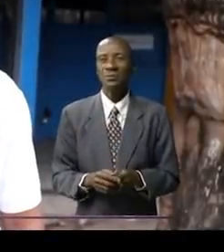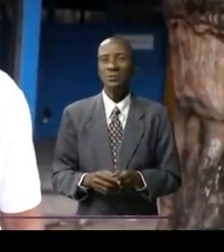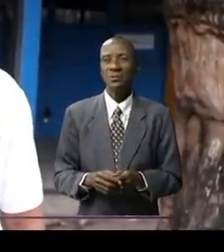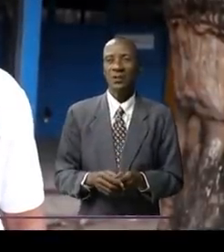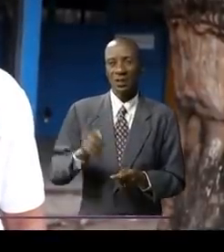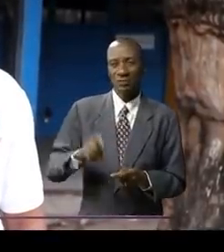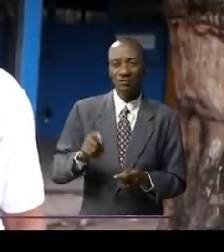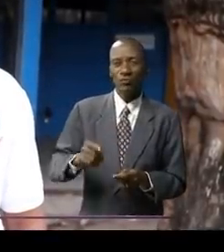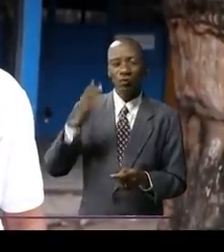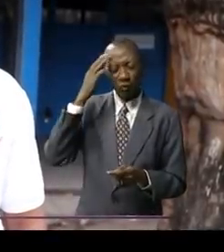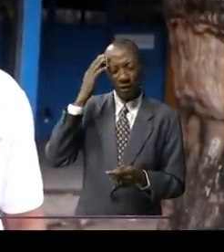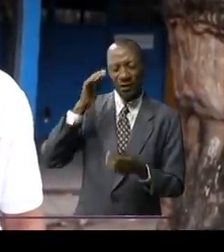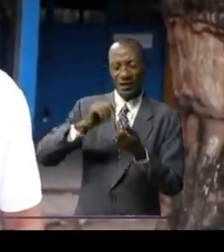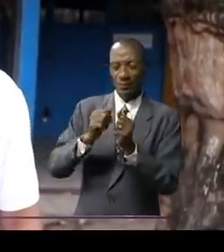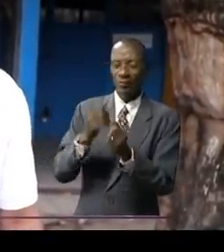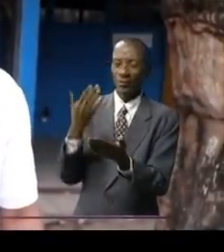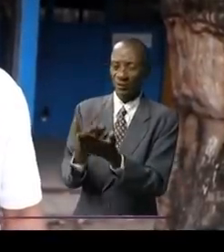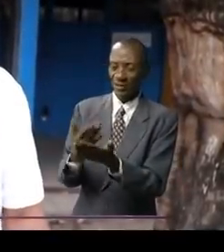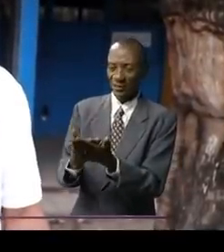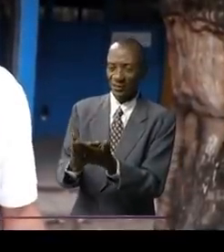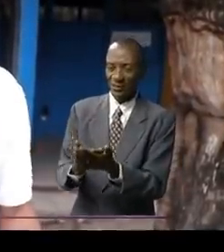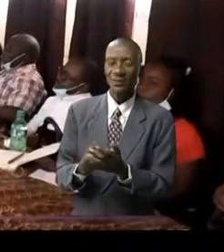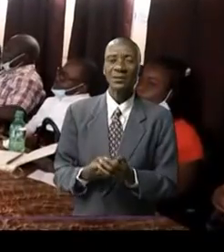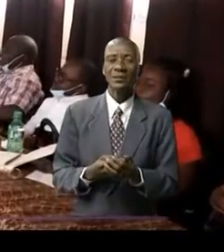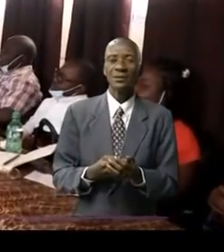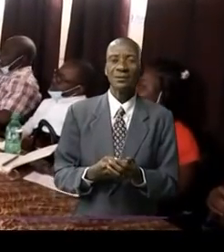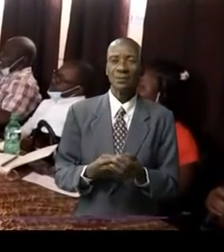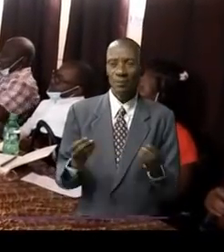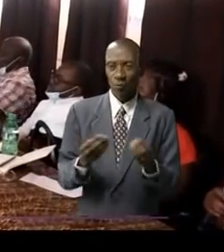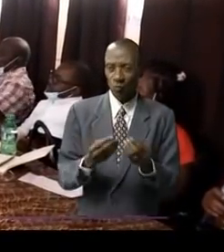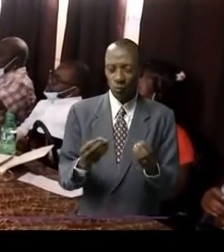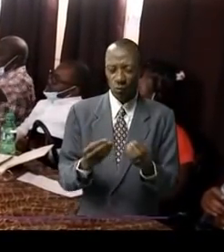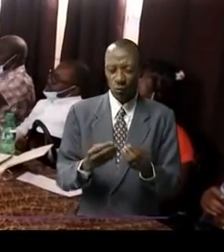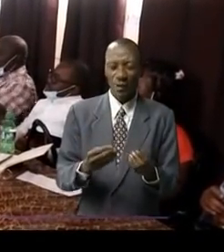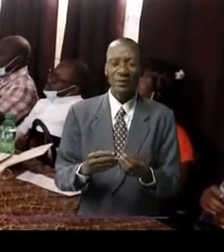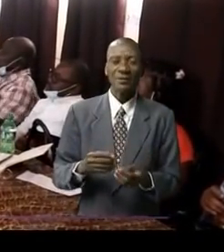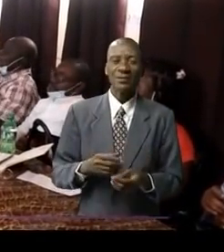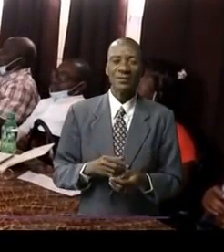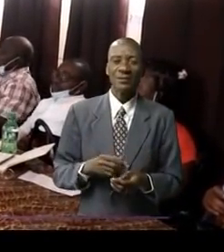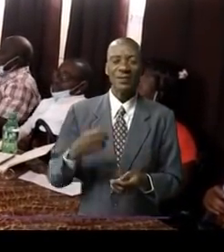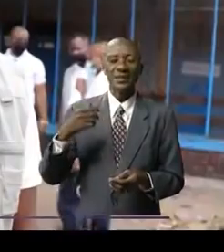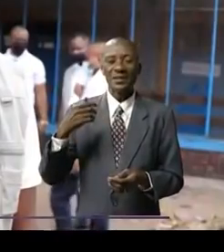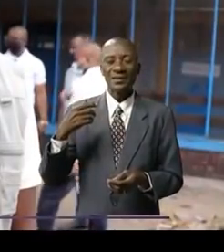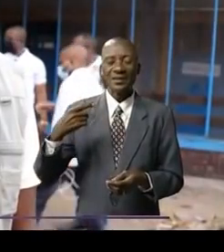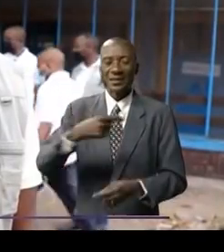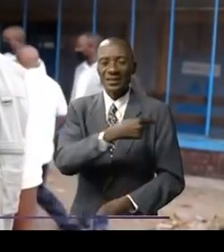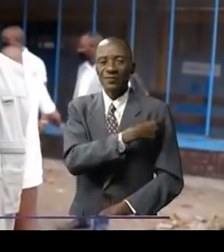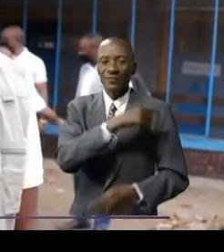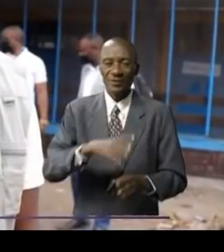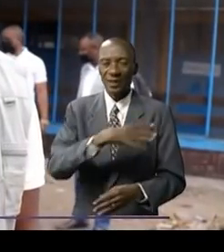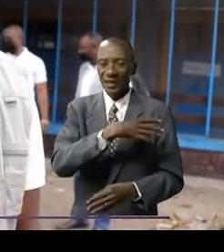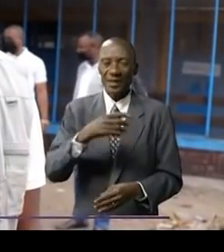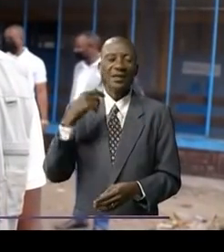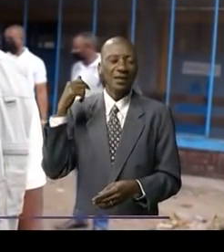des urgences, de toutes les urgences qui peuvent arriver. Donc c'est dans ce cadre que nous sommes réunis aujourd'hui à l'hôpital de Kintambo. Et nous comptons